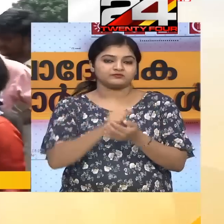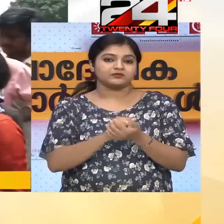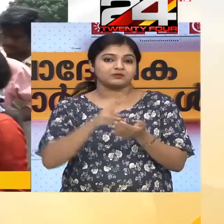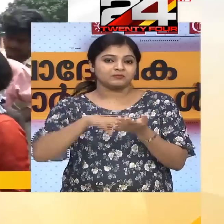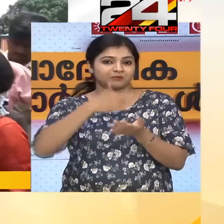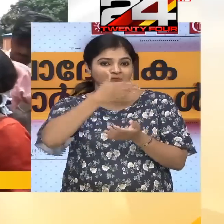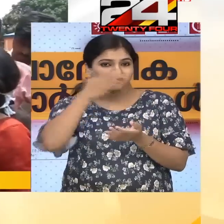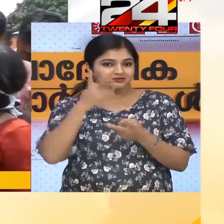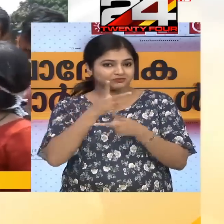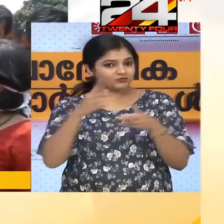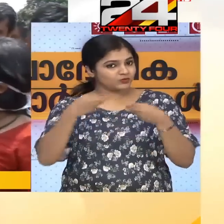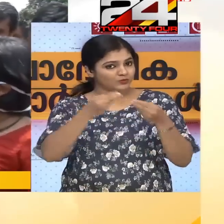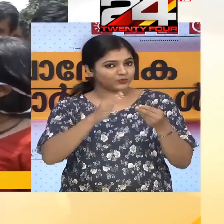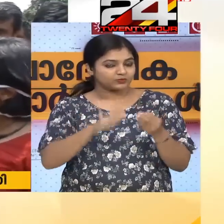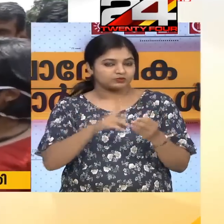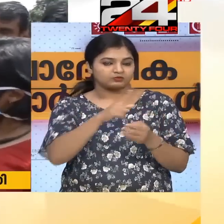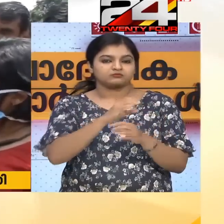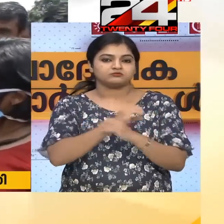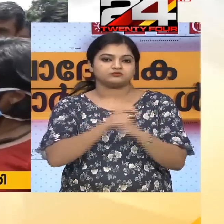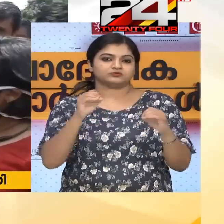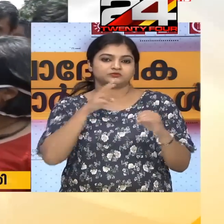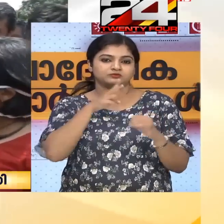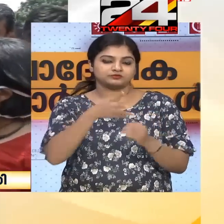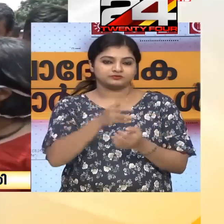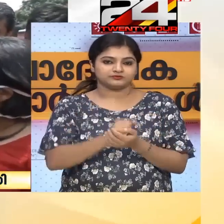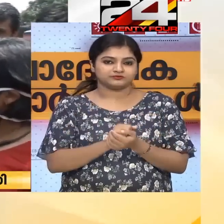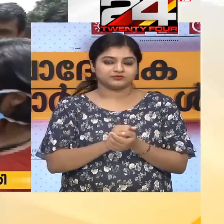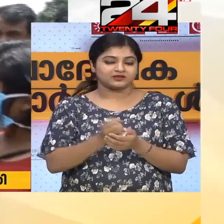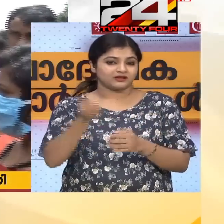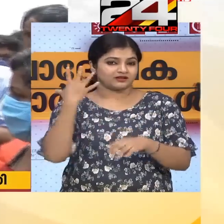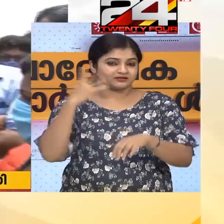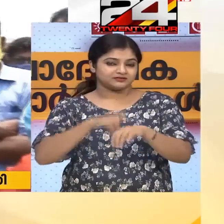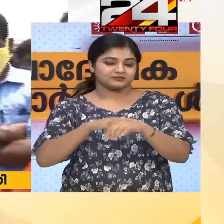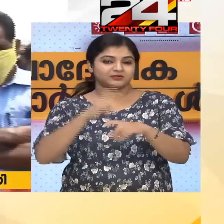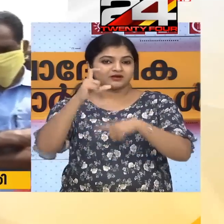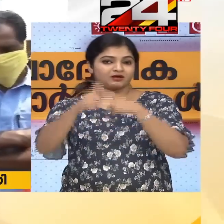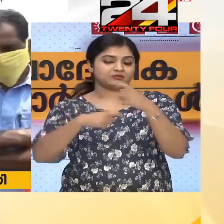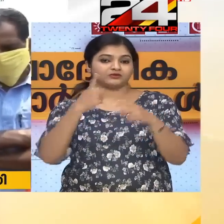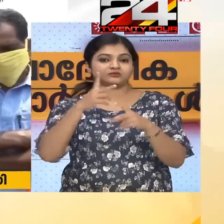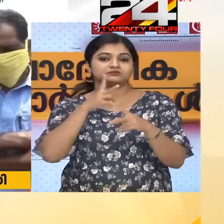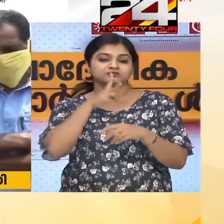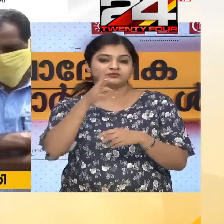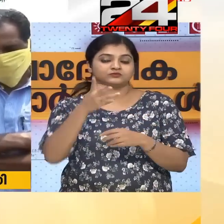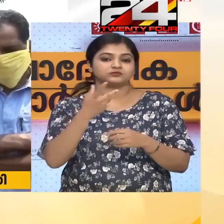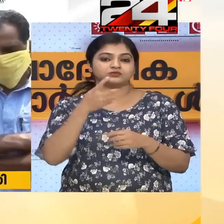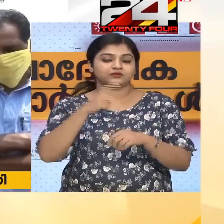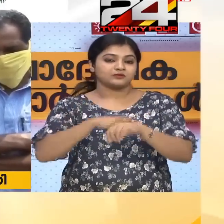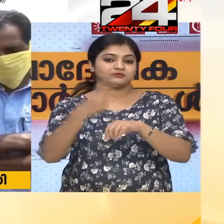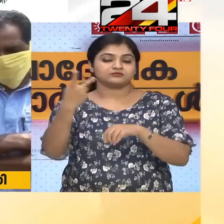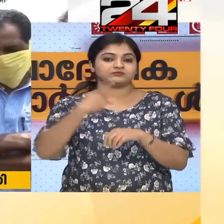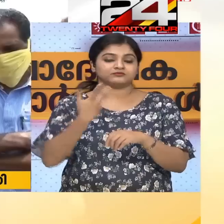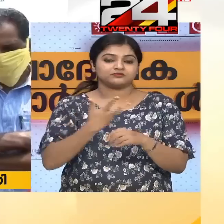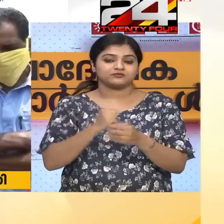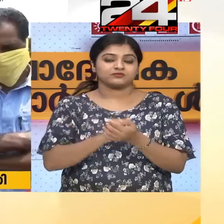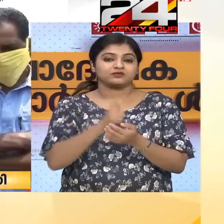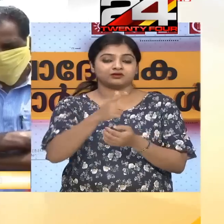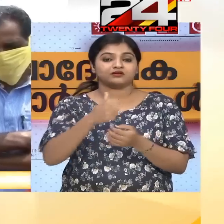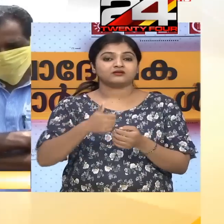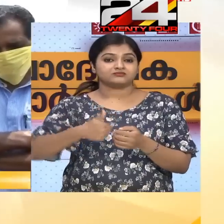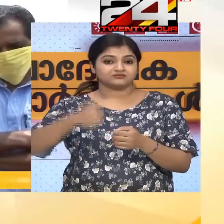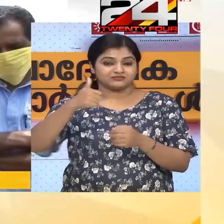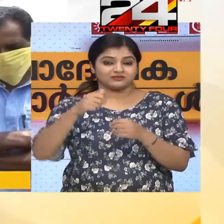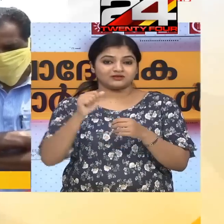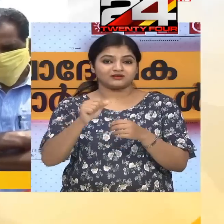ചെയ്തിട്ടുണ്ടോ? ഇല്ല, ഒന്നും ചെയ്തിട്ടില്ല. ഞങ്ങൾ കഴിഞ്ഞ പ്രാവശ്യം കമ്പനിയായിട്ട് നേരിട്ട് ആവശ്യപ്പെട്ടപ്പോൾ കമ്പനി മാനേജ്മെന്റ് ഞങ്ങളോട് പറഞ്ഞത് അത് കോൺട്രാക്ടറും ഡീലർമാരും